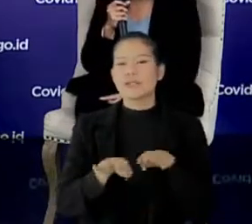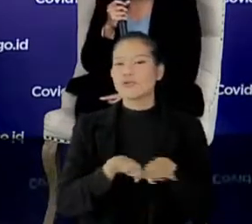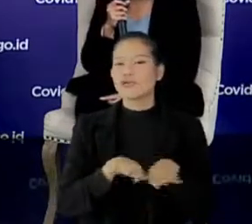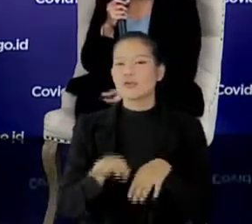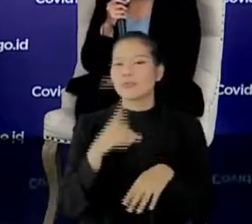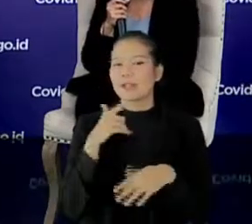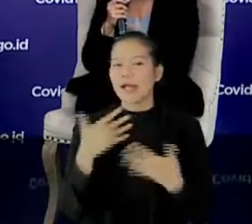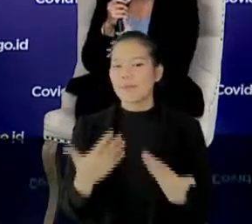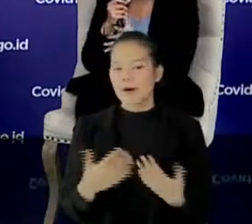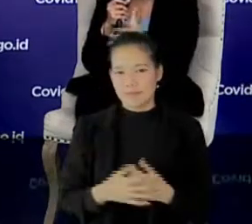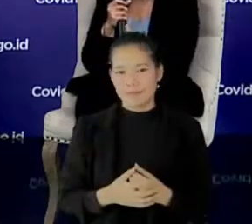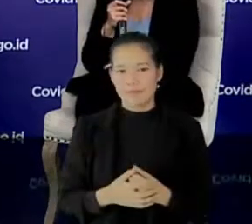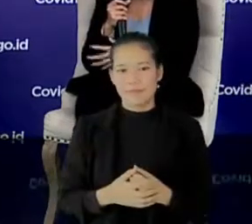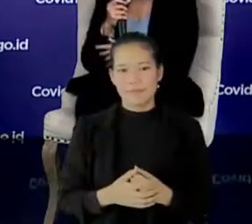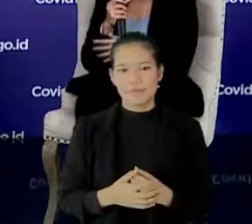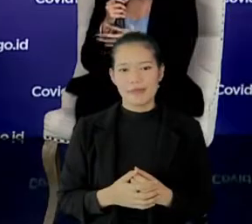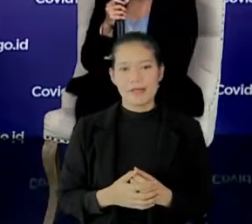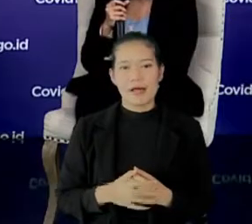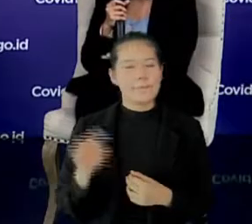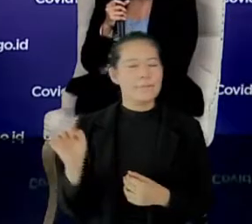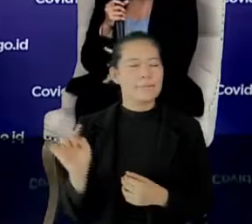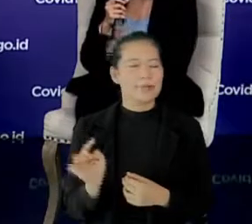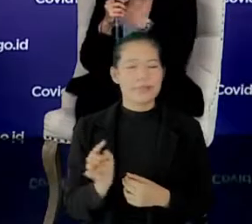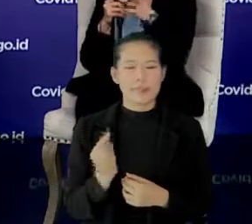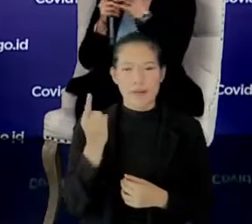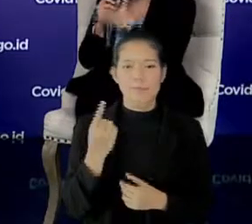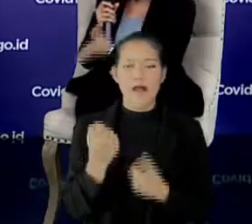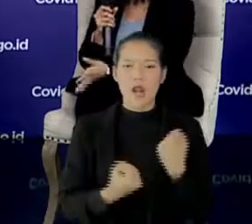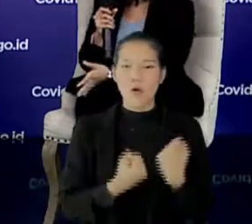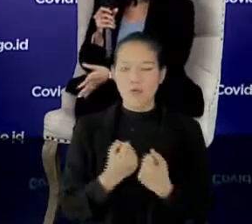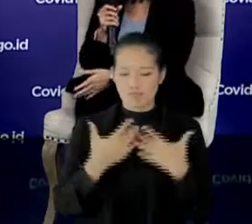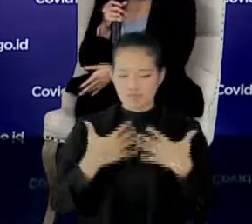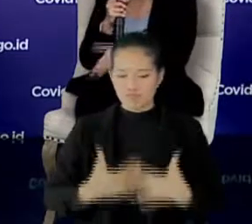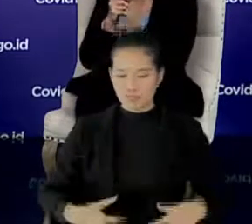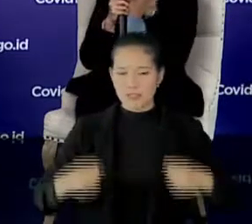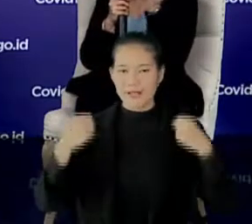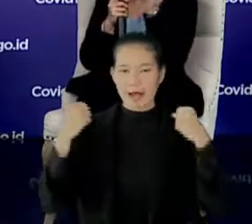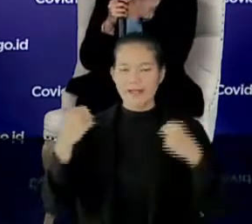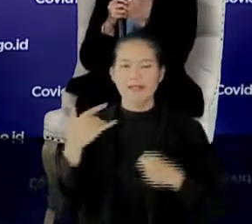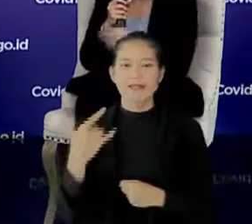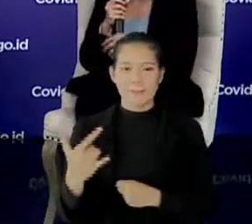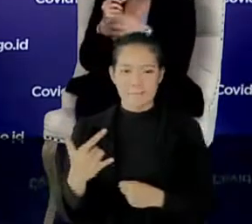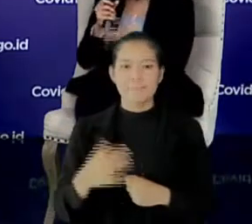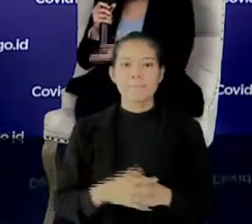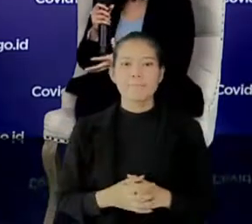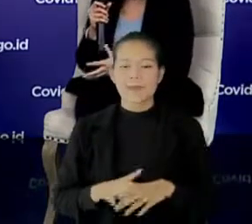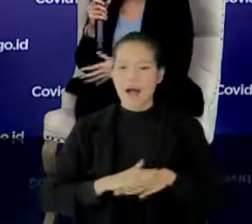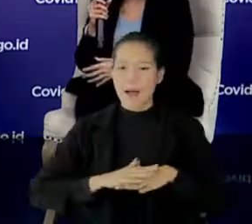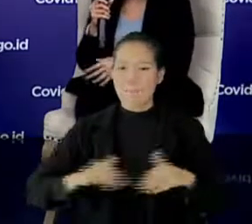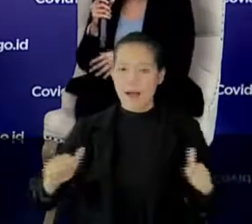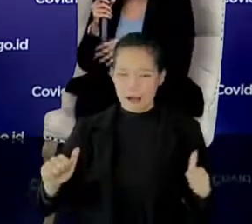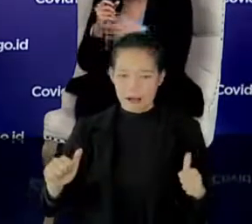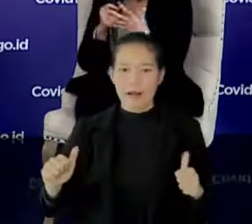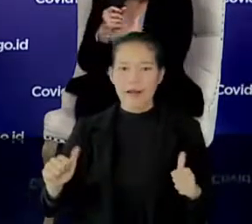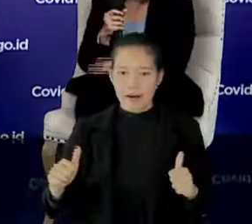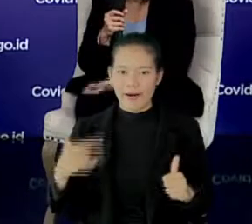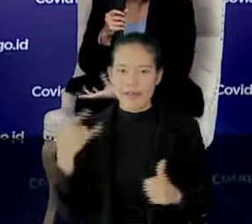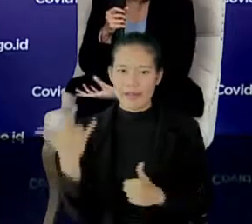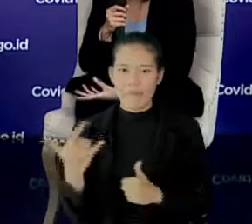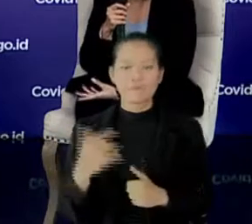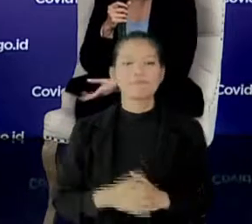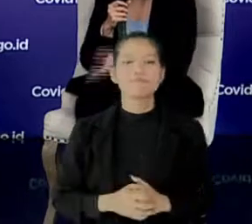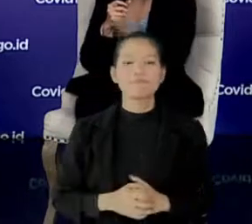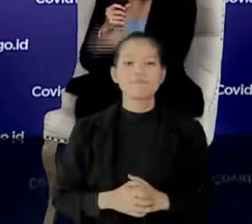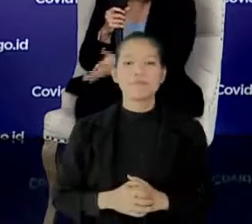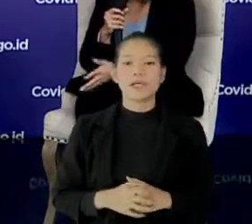Mas Ahmad Albar? Apa saja yang dilakukan pertama kan, ya, agar tetap sehat, tetap juga aman dari terpapar